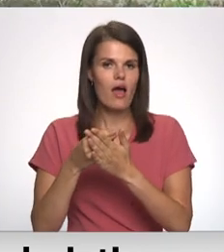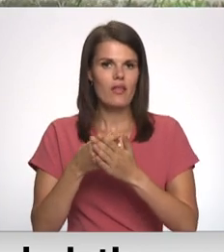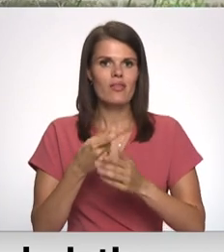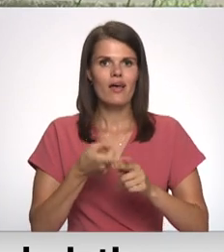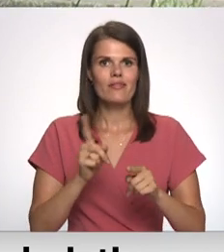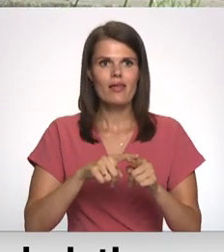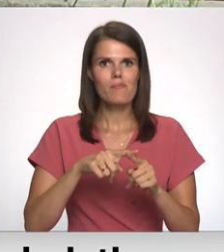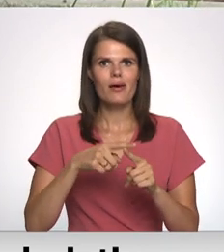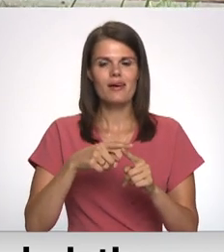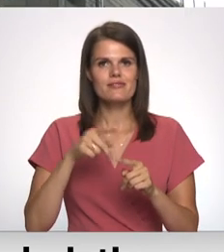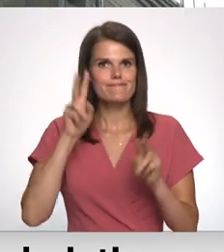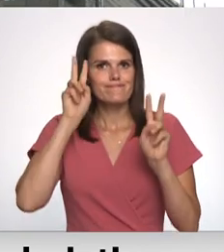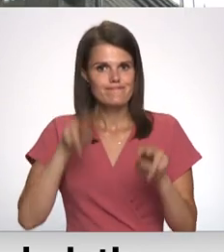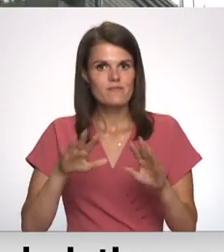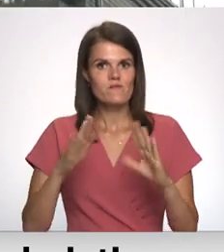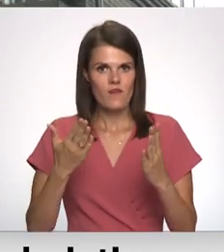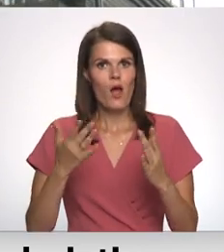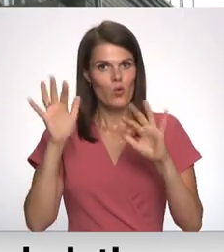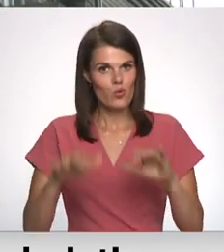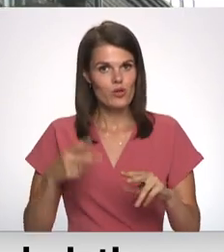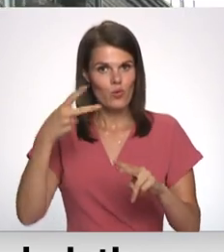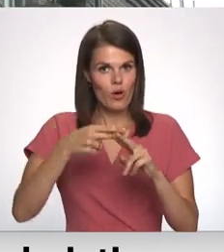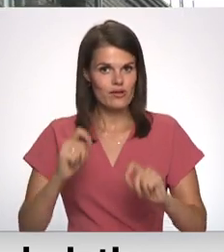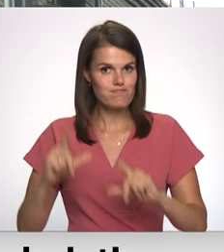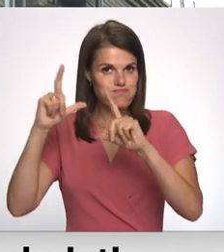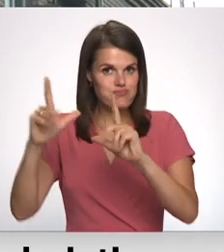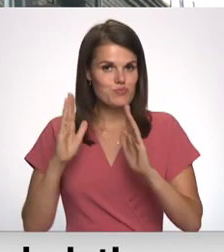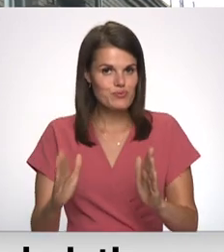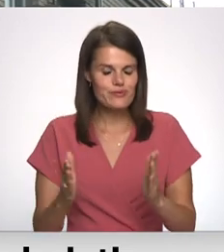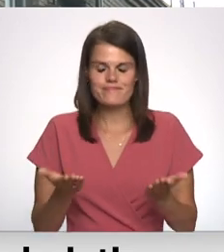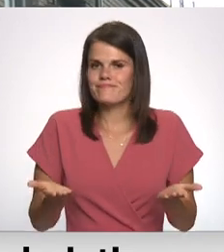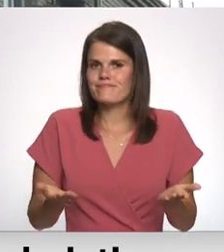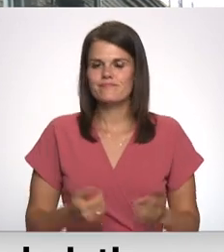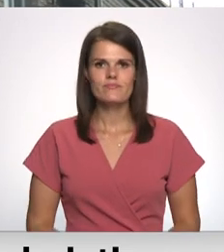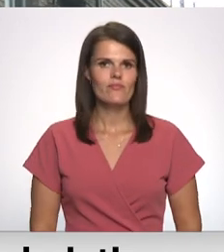rudenī tarifi nebūs jāpaukstina vēlreiz. Sandra Leitāne, Andris Pāns, Vidzemes televīzija.